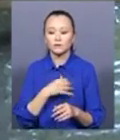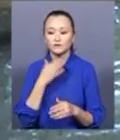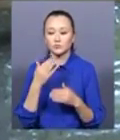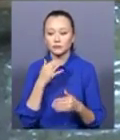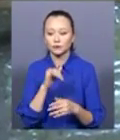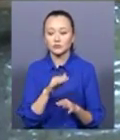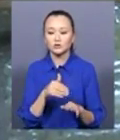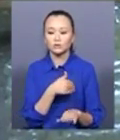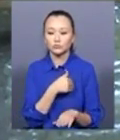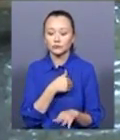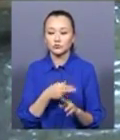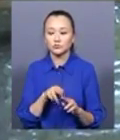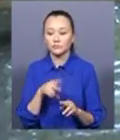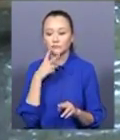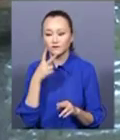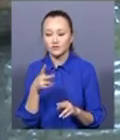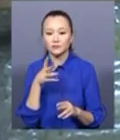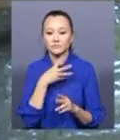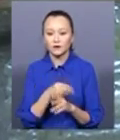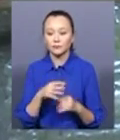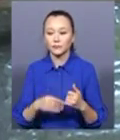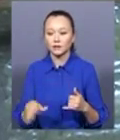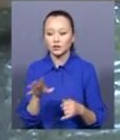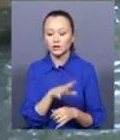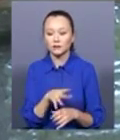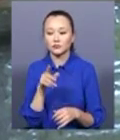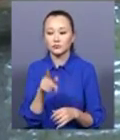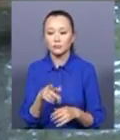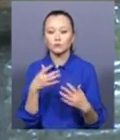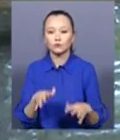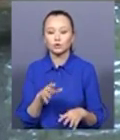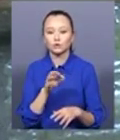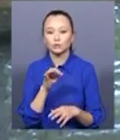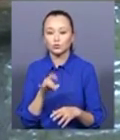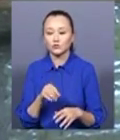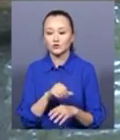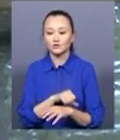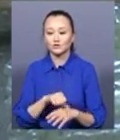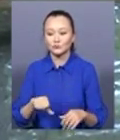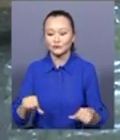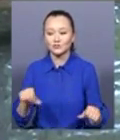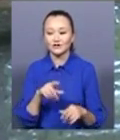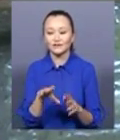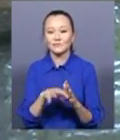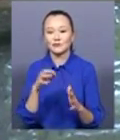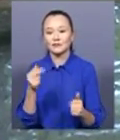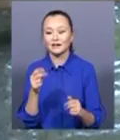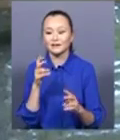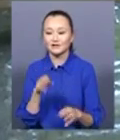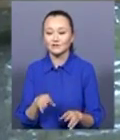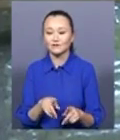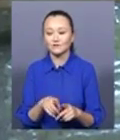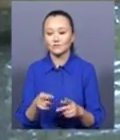воплощает все мой муж. Вот, и потом мы спрашиваем у детей, хотели бы вы это видеть на своей площадке. И там уже